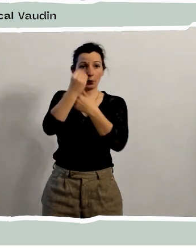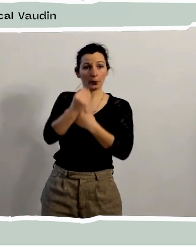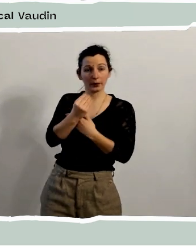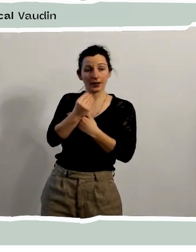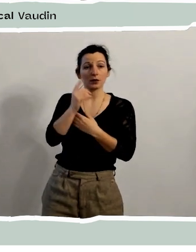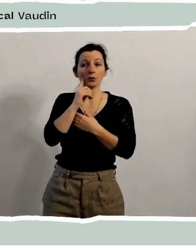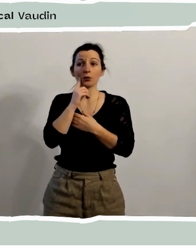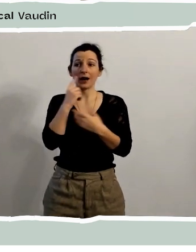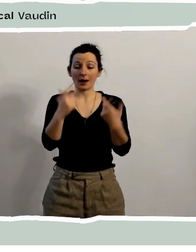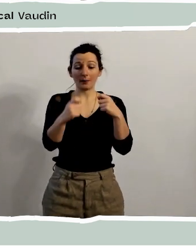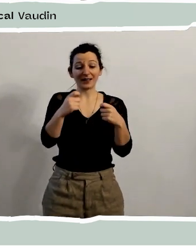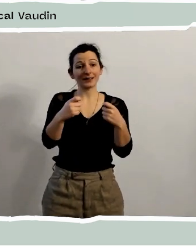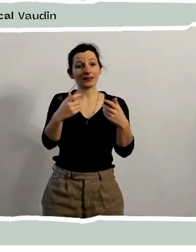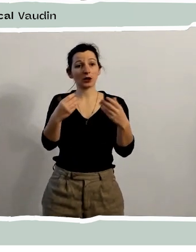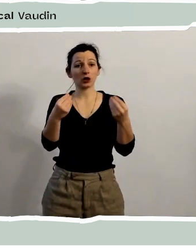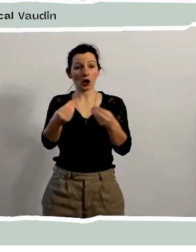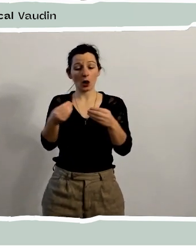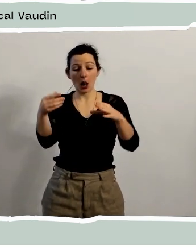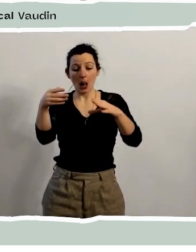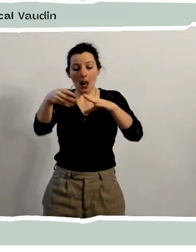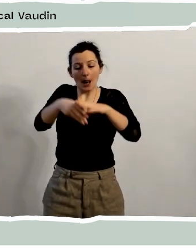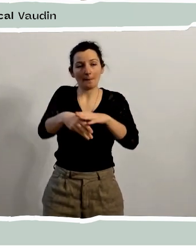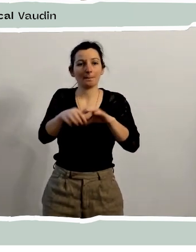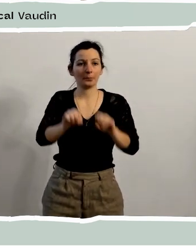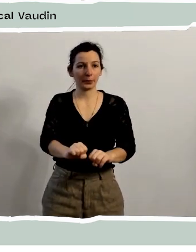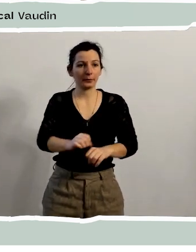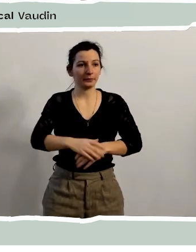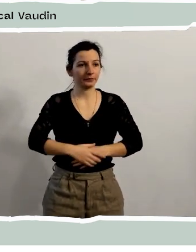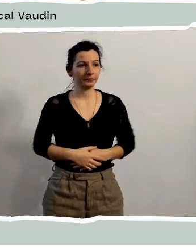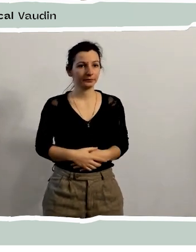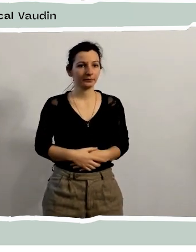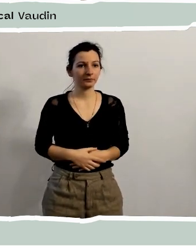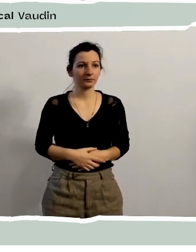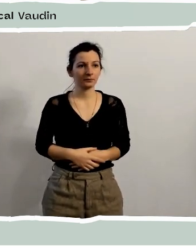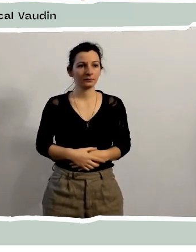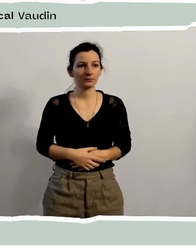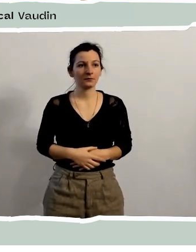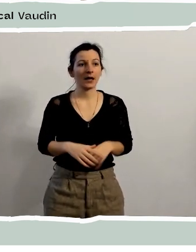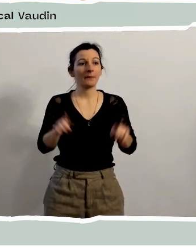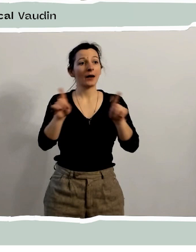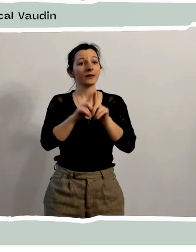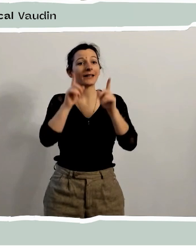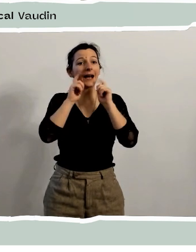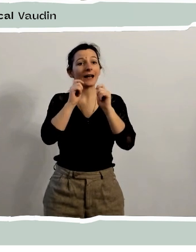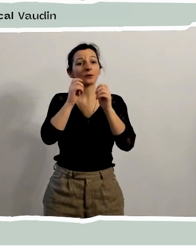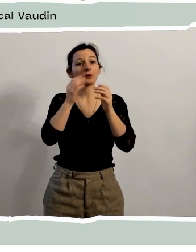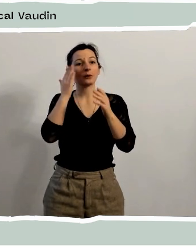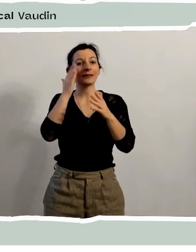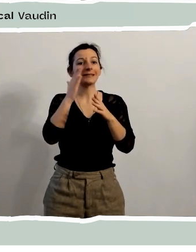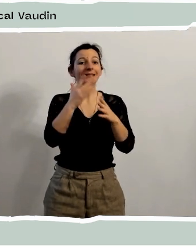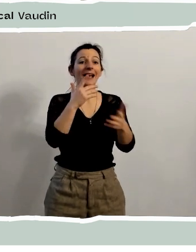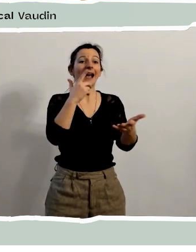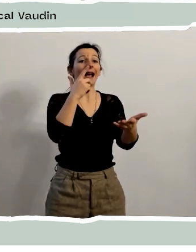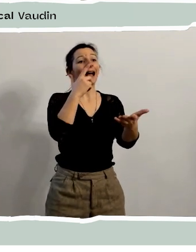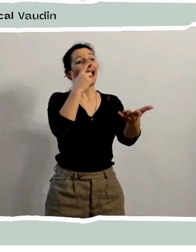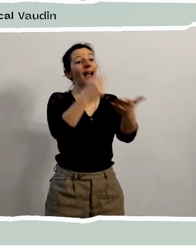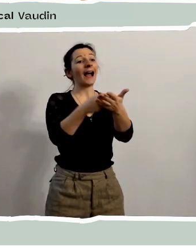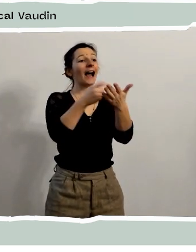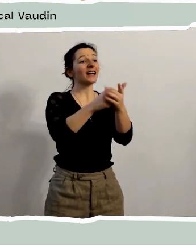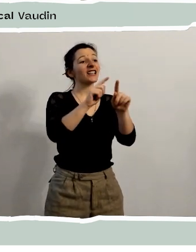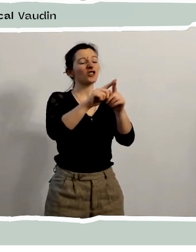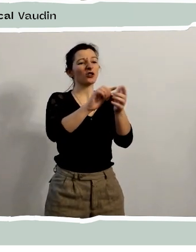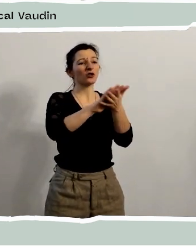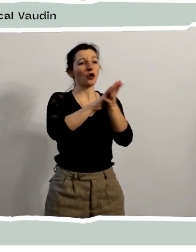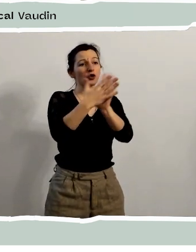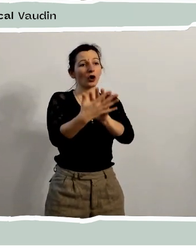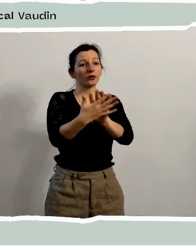accélérer le transfert vers l'aliment. Vous allez faire attention aussi aux aliments ultra transformés qui contiennent des conservateurs, on en a